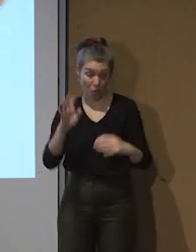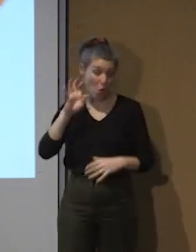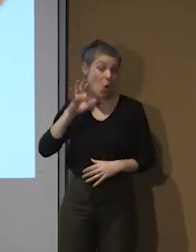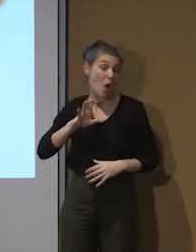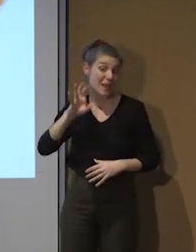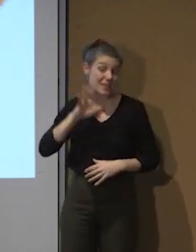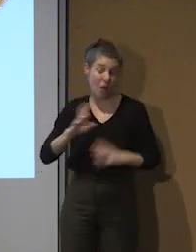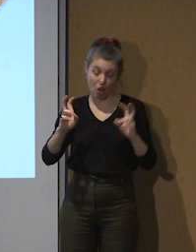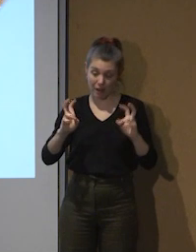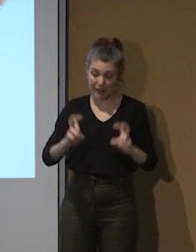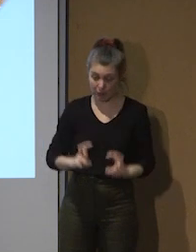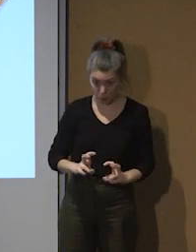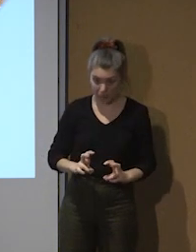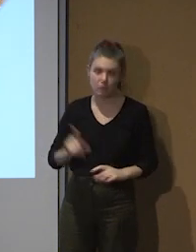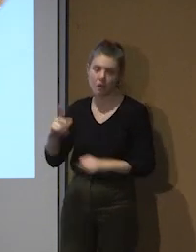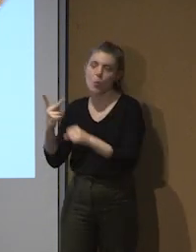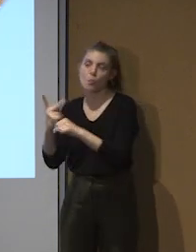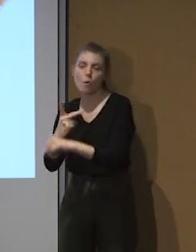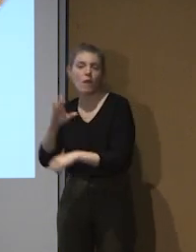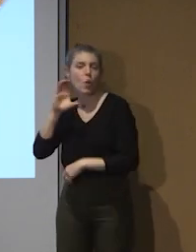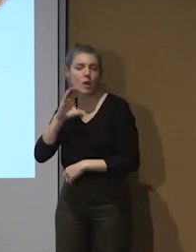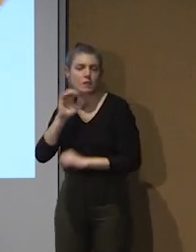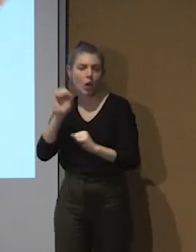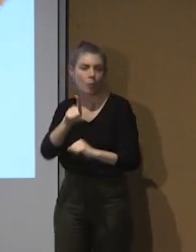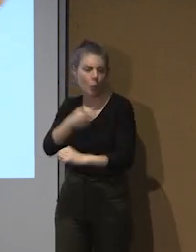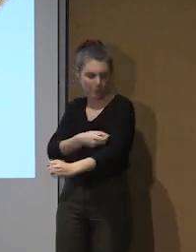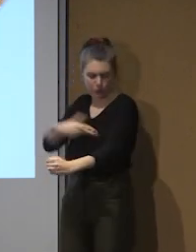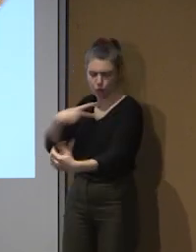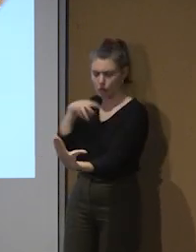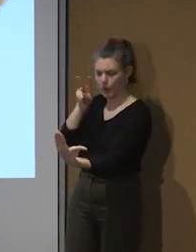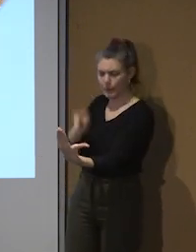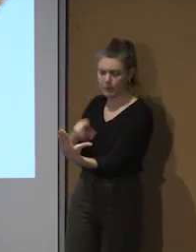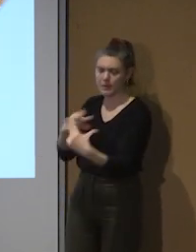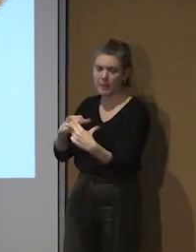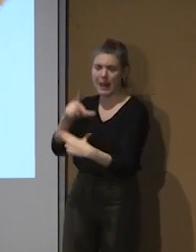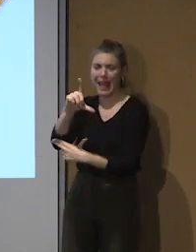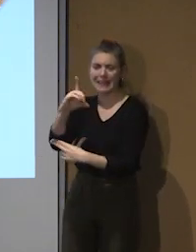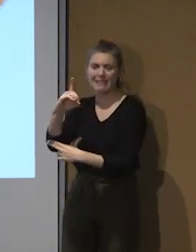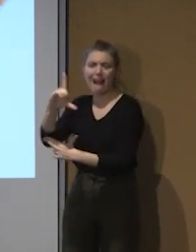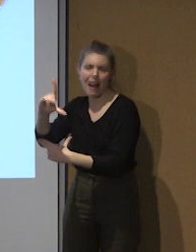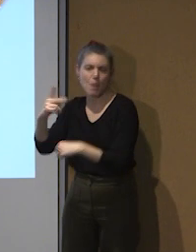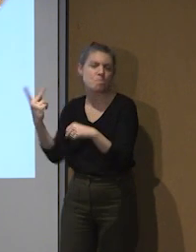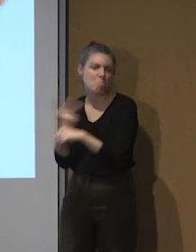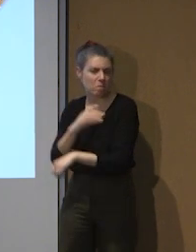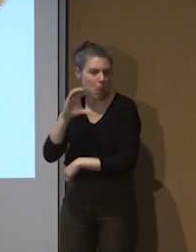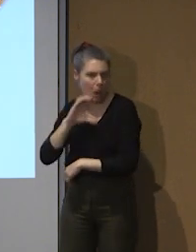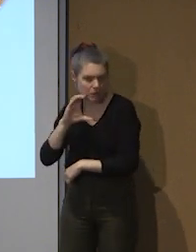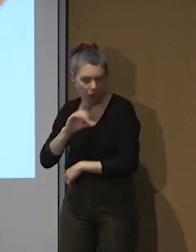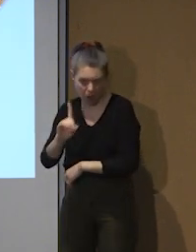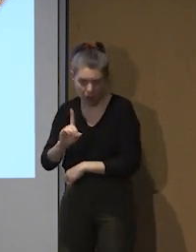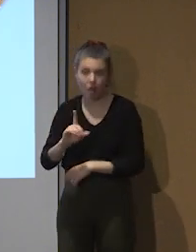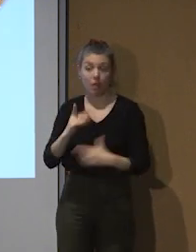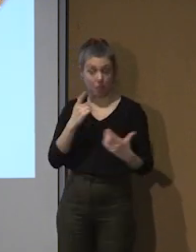mauvais cholestérol, le LDL, si vous regardez votre prise de sang, donc ça limite justement l'apparition de ces plaques, mais surtout, quand il y